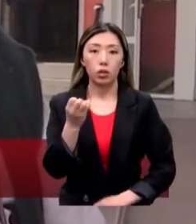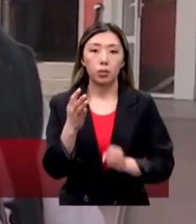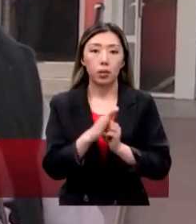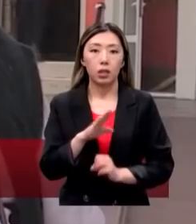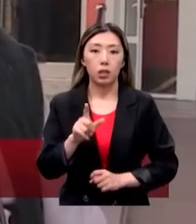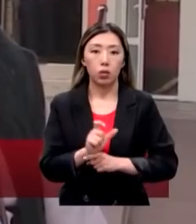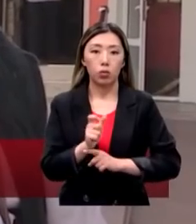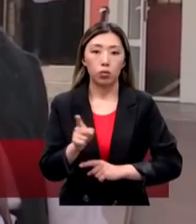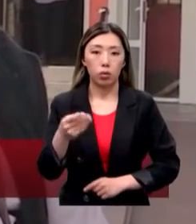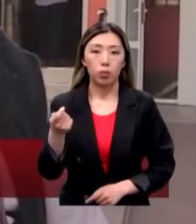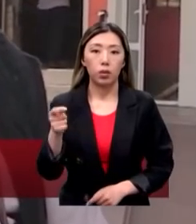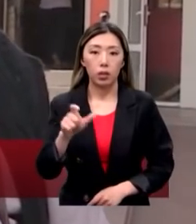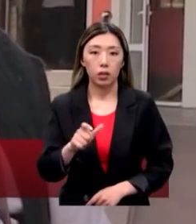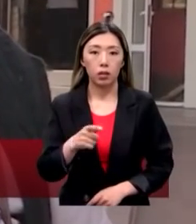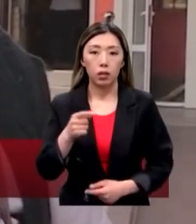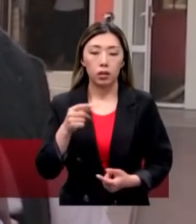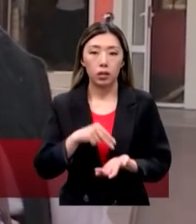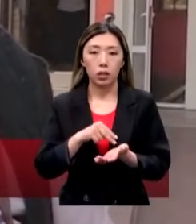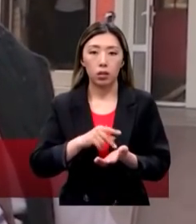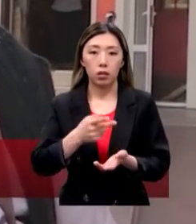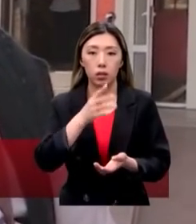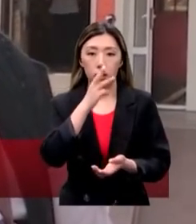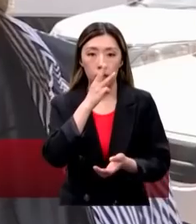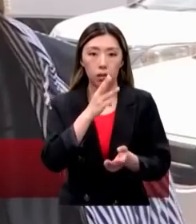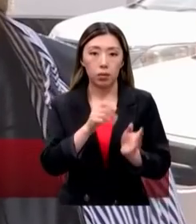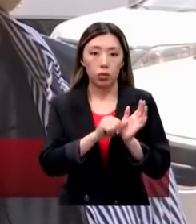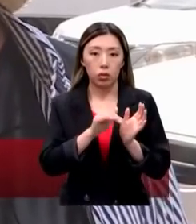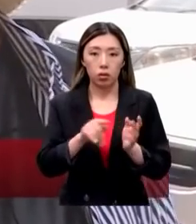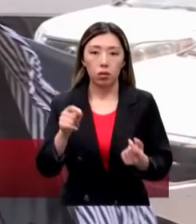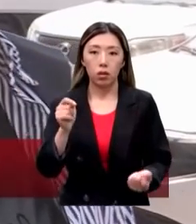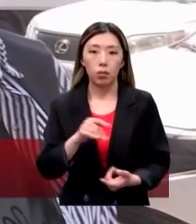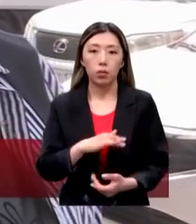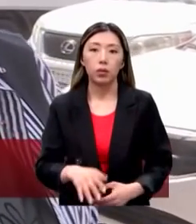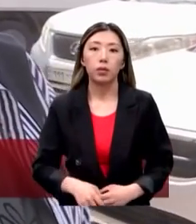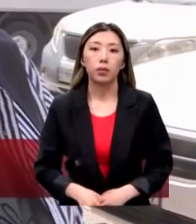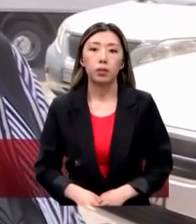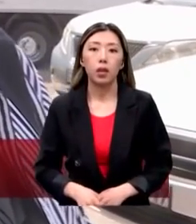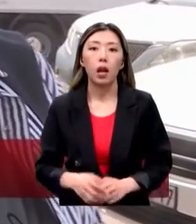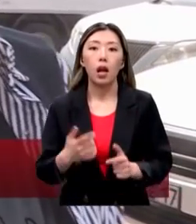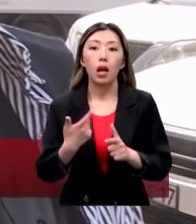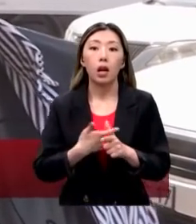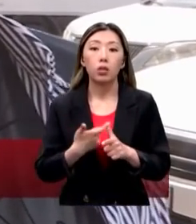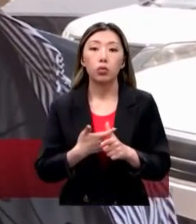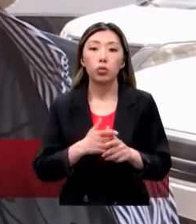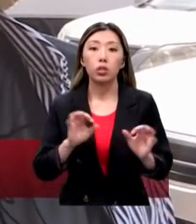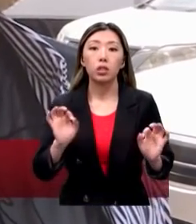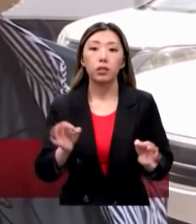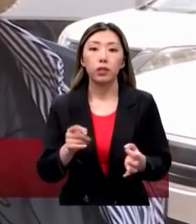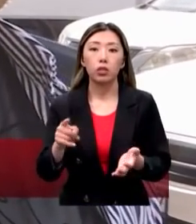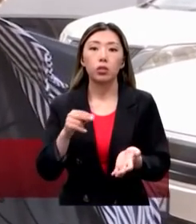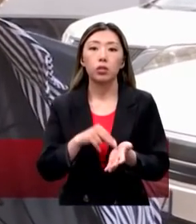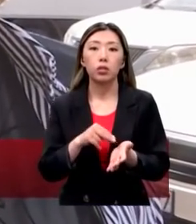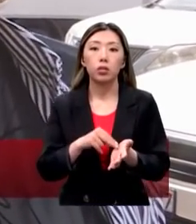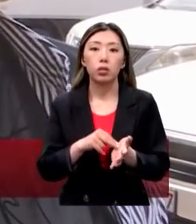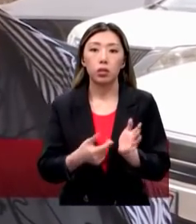тенге. Это не приемлемо с зарплатой в 60. Вот картошка, например, свежая картошка